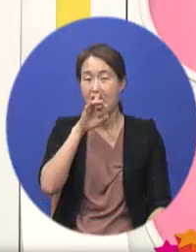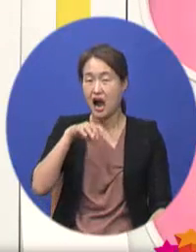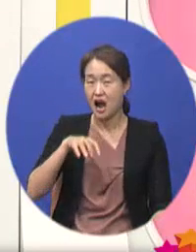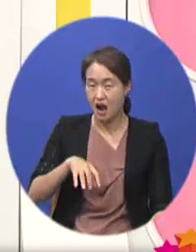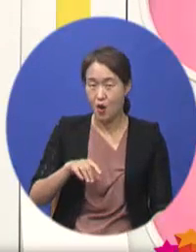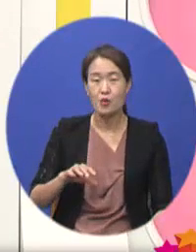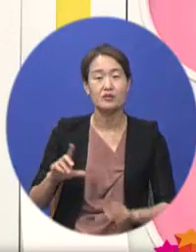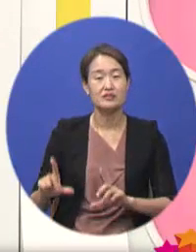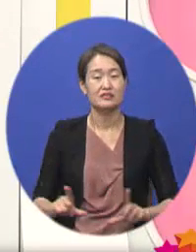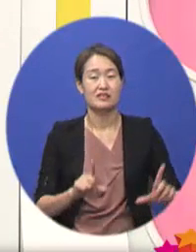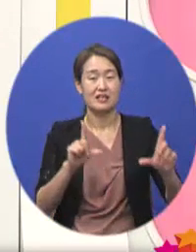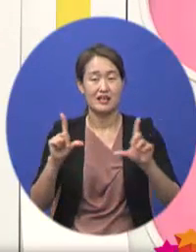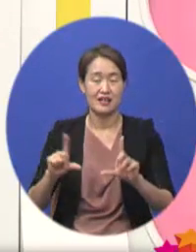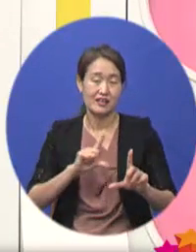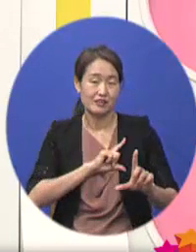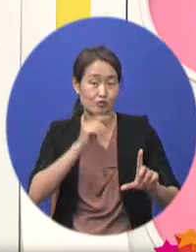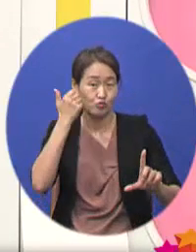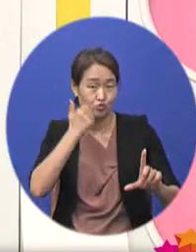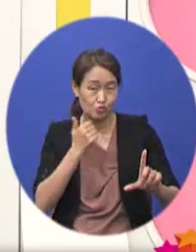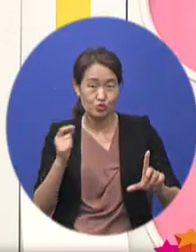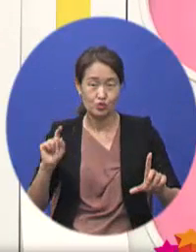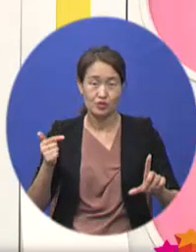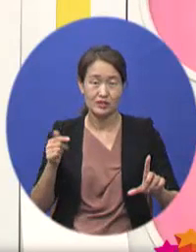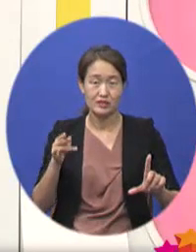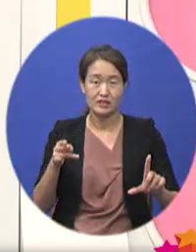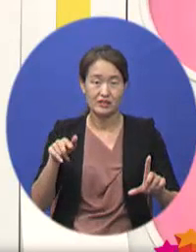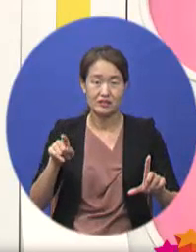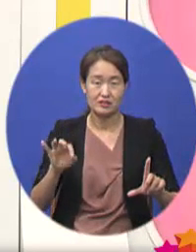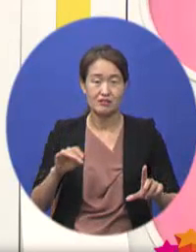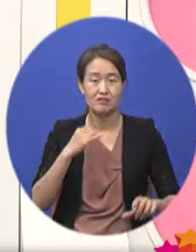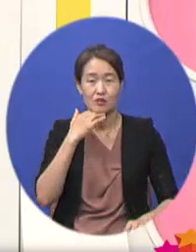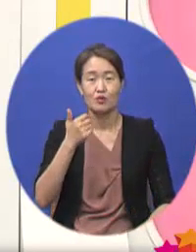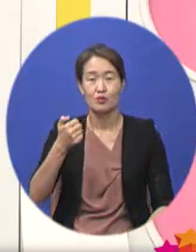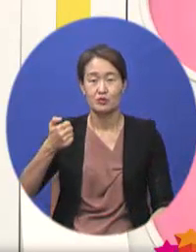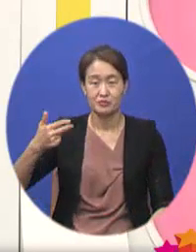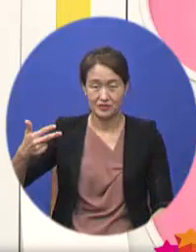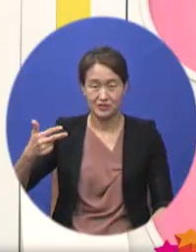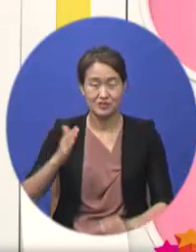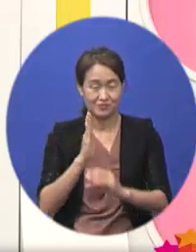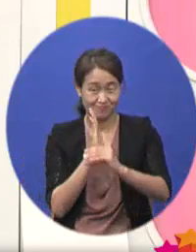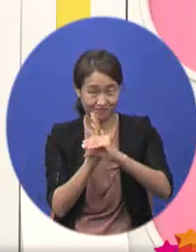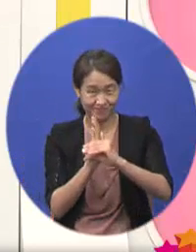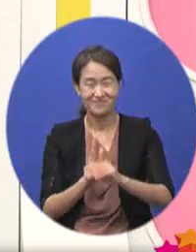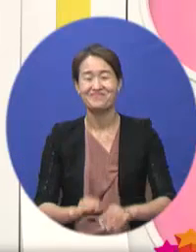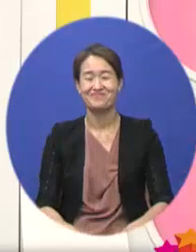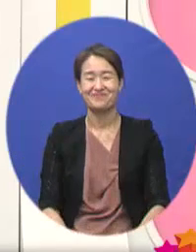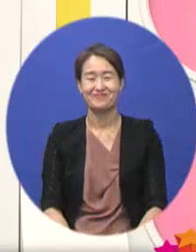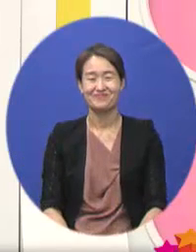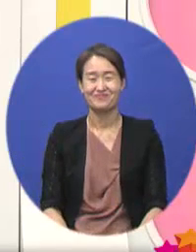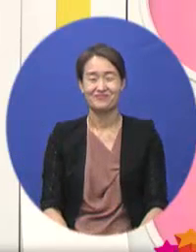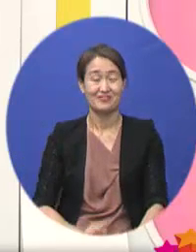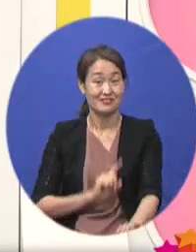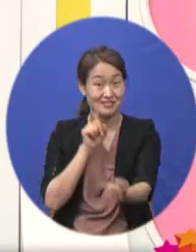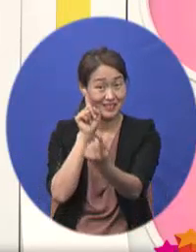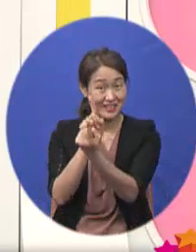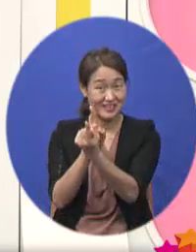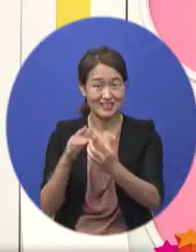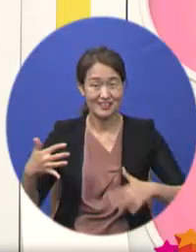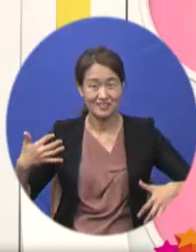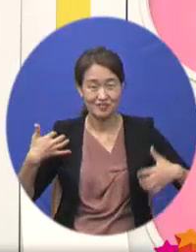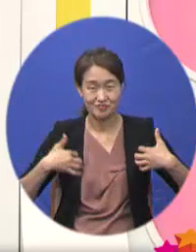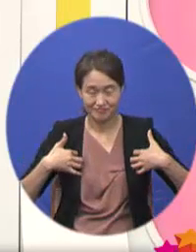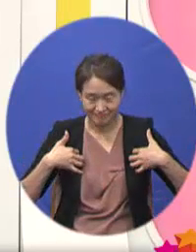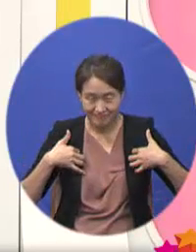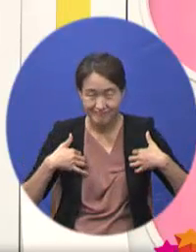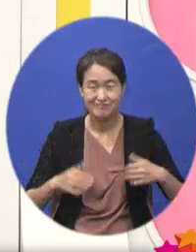강릉시에서 사는 예. 한혜정 예. 57층에 살고 있습니다. 예. 이렇게 만나서 예.